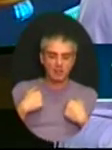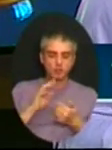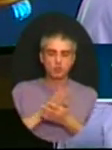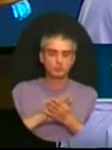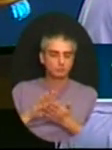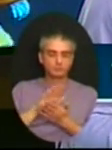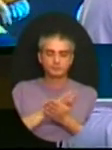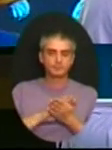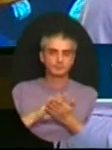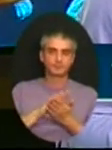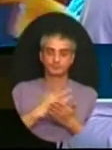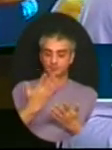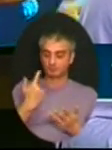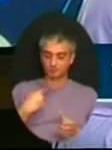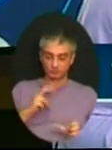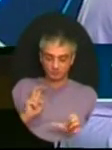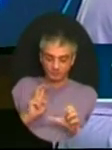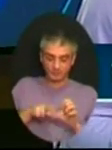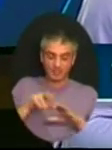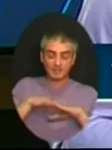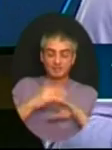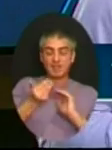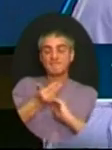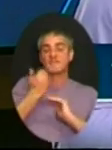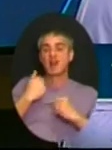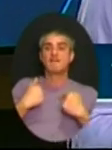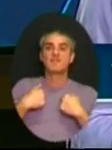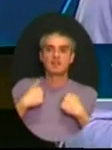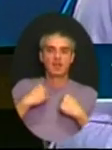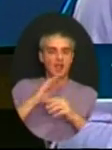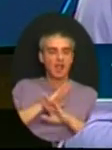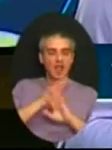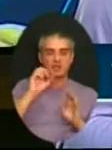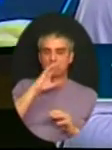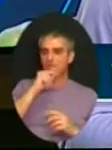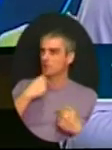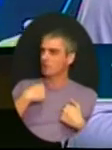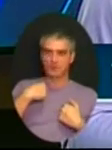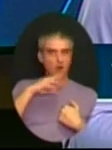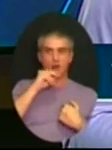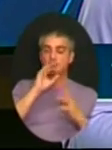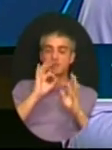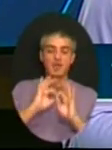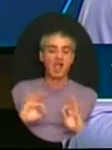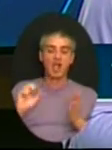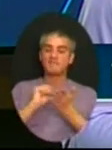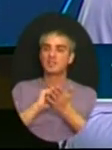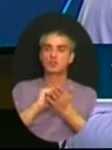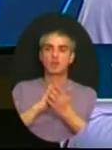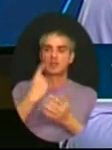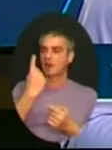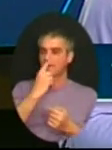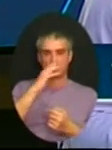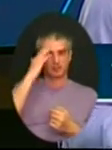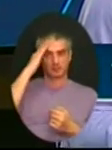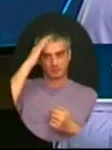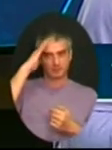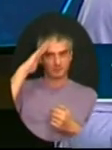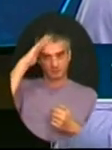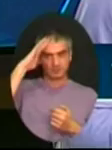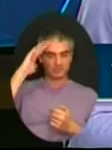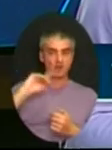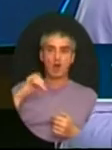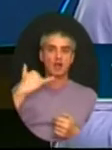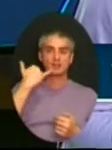אין, מאז שאני נכנסתי ועוד לפניי, אין הדלפות, אני לא מדבר עם אף עיתונאי לבד, גם לא דרך הטלפון